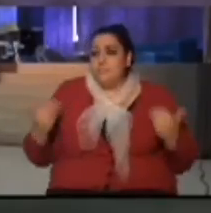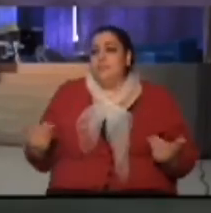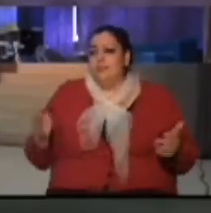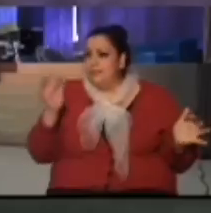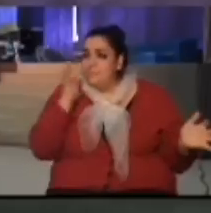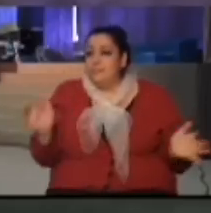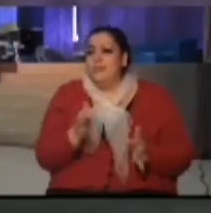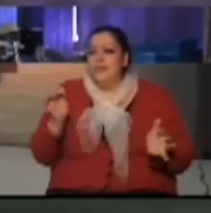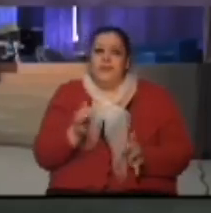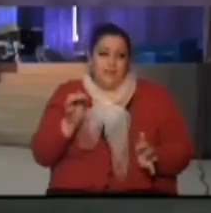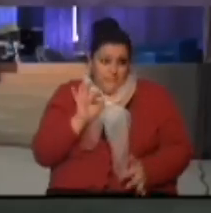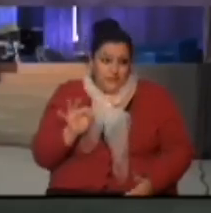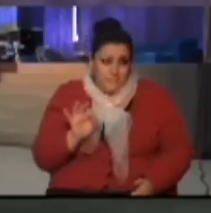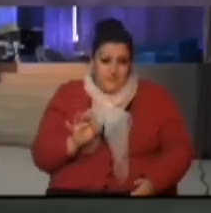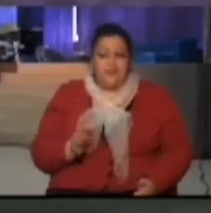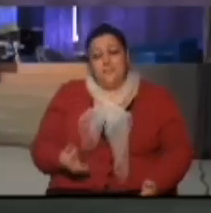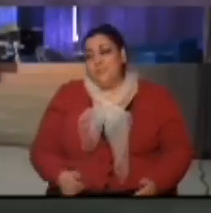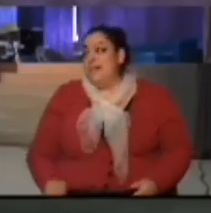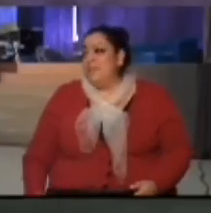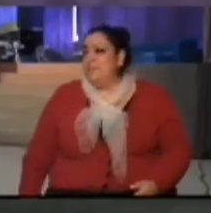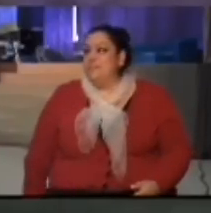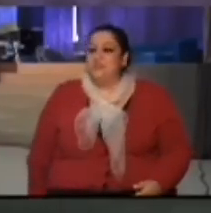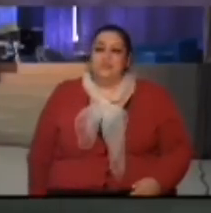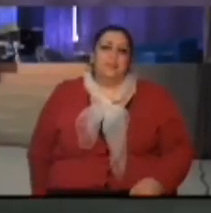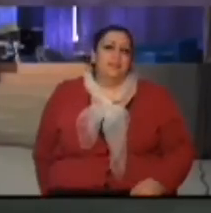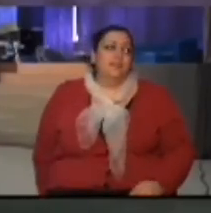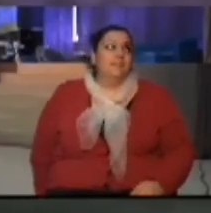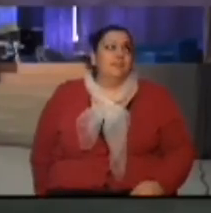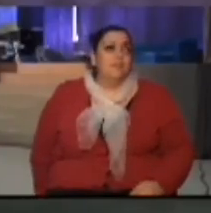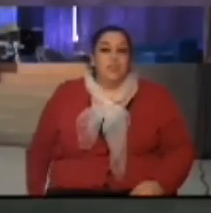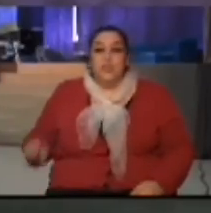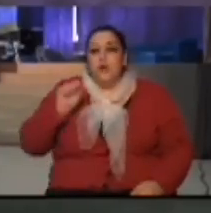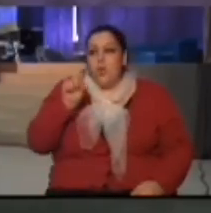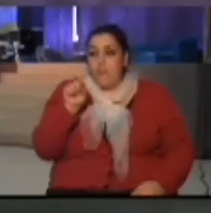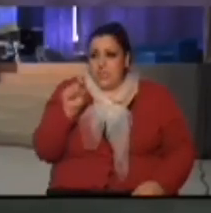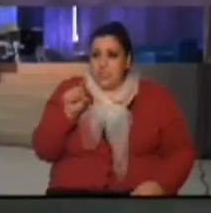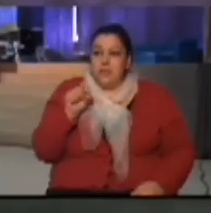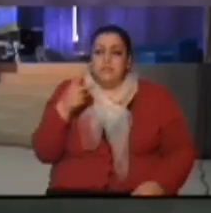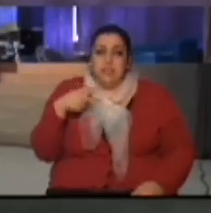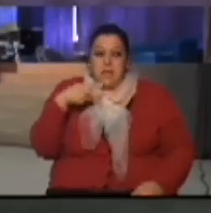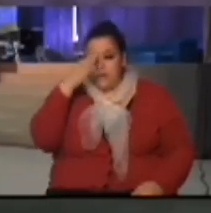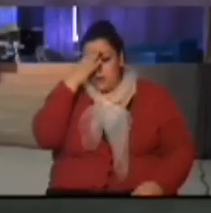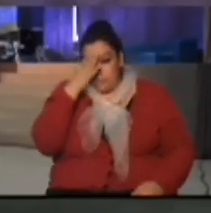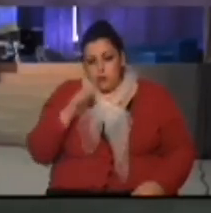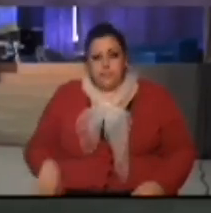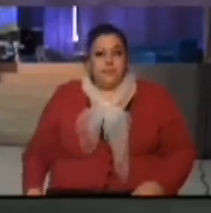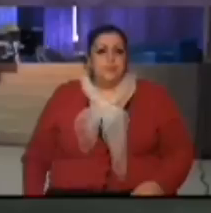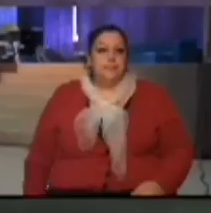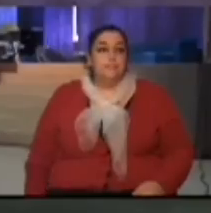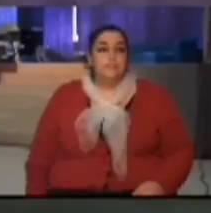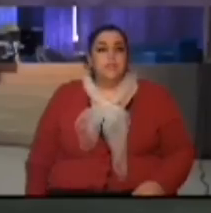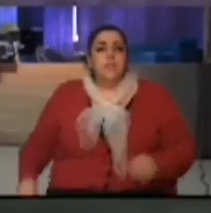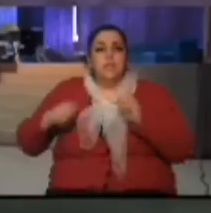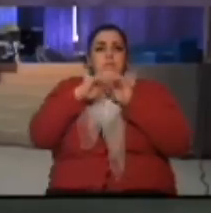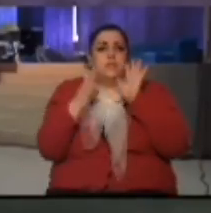դու պարտքես։ Ամեն։ Հալելույա, փառք Հիսուսին։ Հովհանես 20-րդ գլուխ, Հովհանեսի ավետարան,